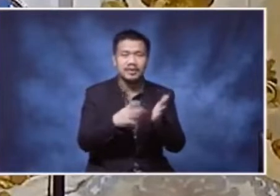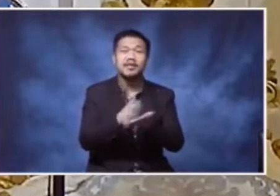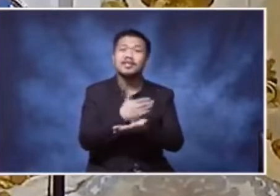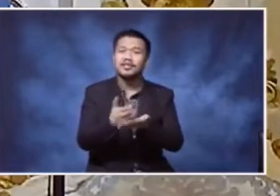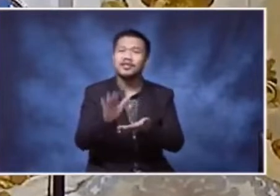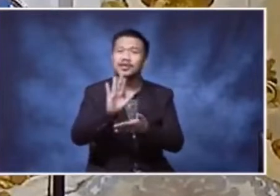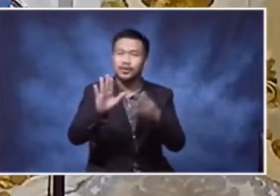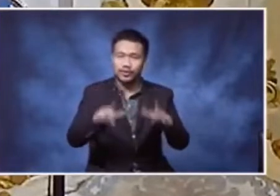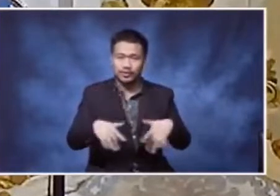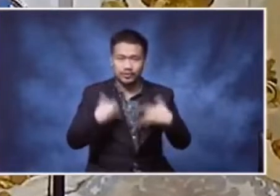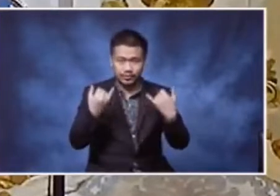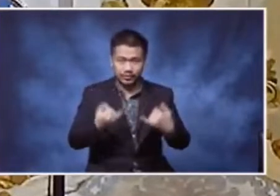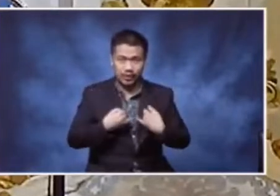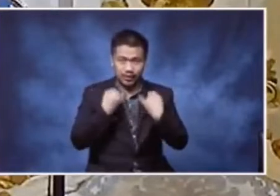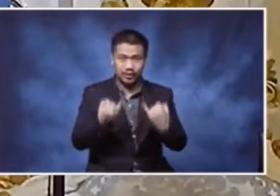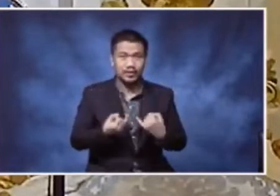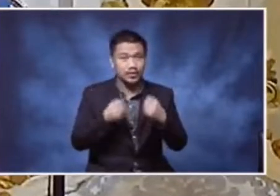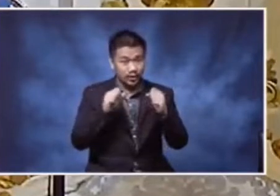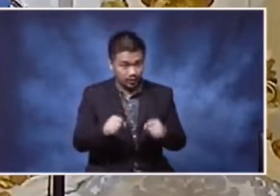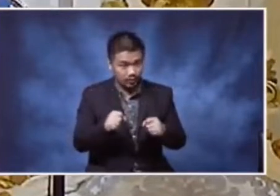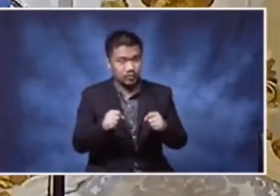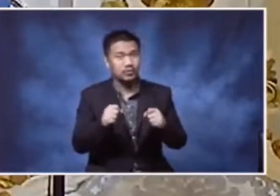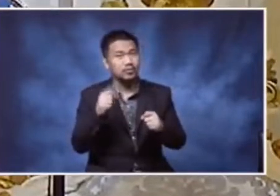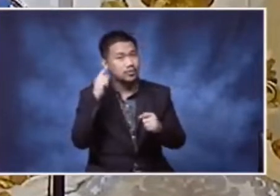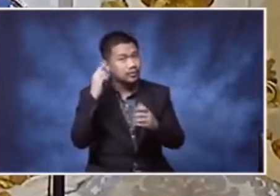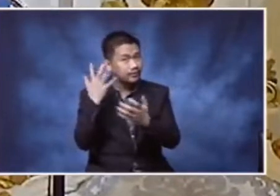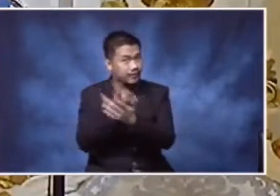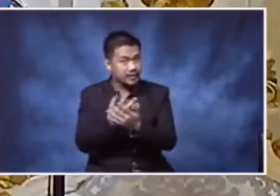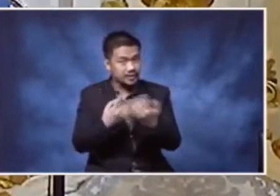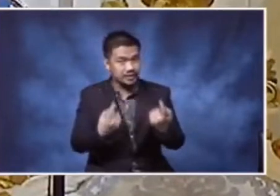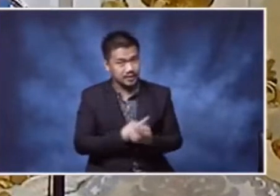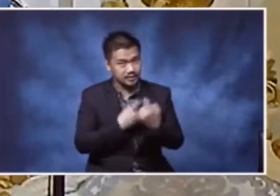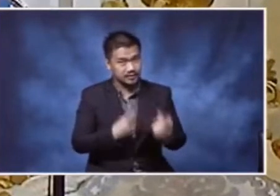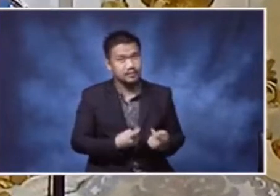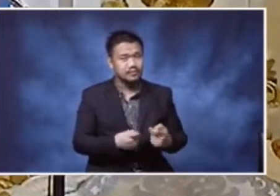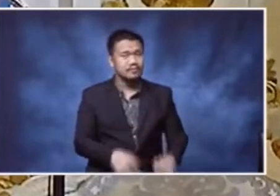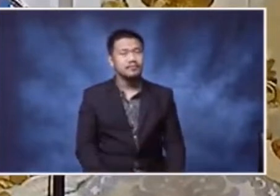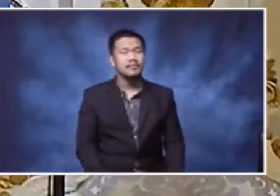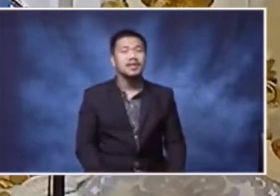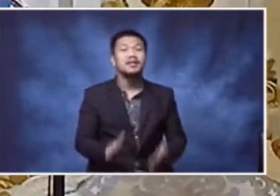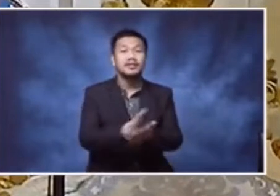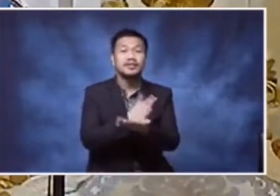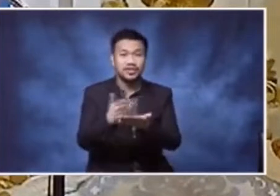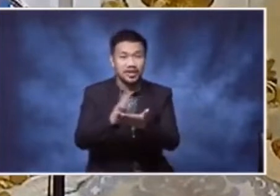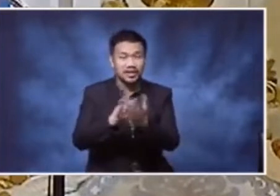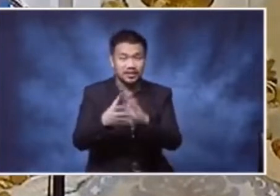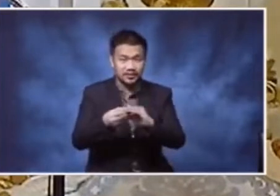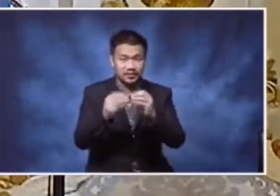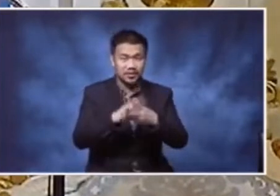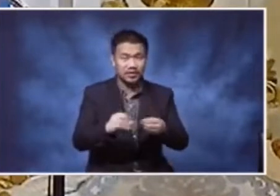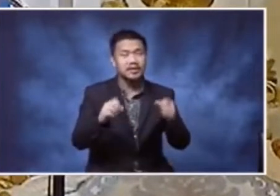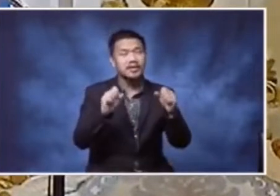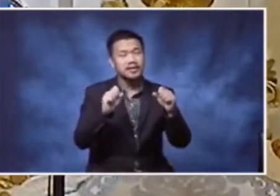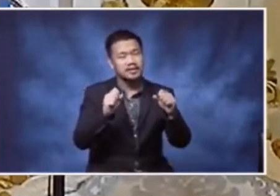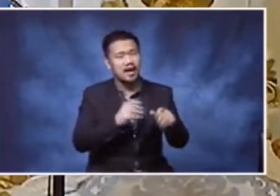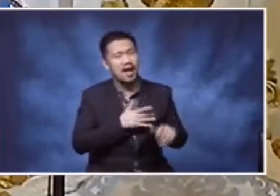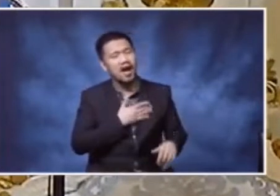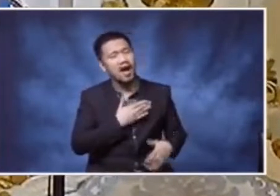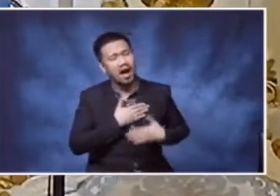nyo na kayo'y nakapagkumpisal. Ikwento lang na magaan ang loob nyo, natapos nyo na ang simbang